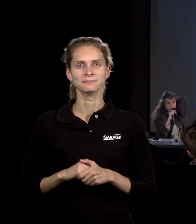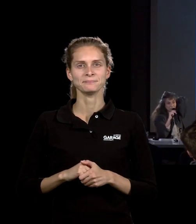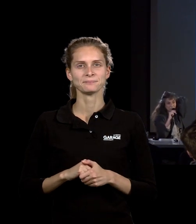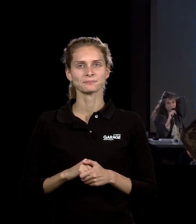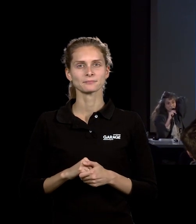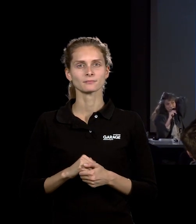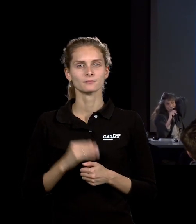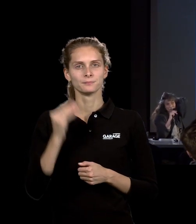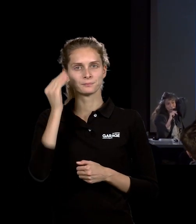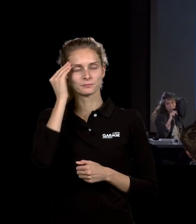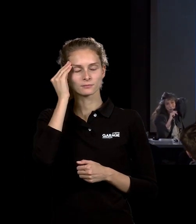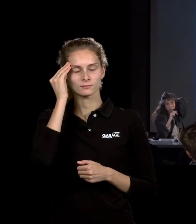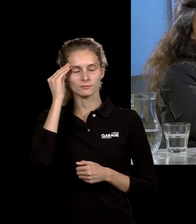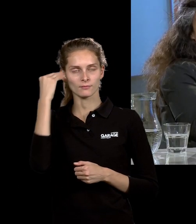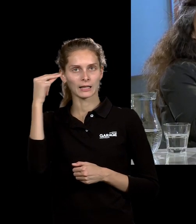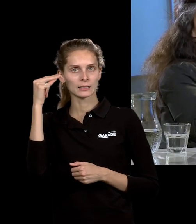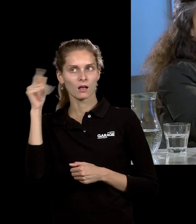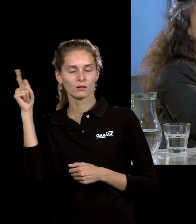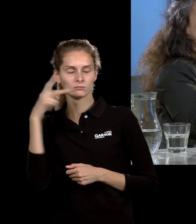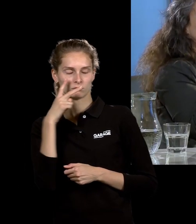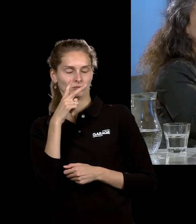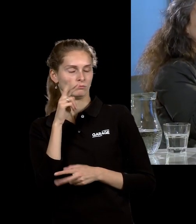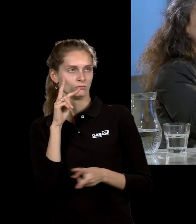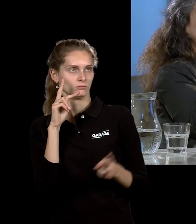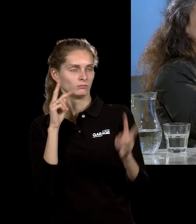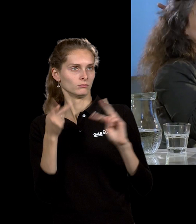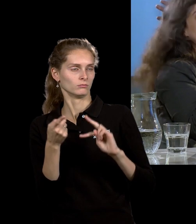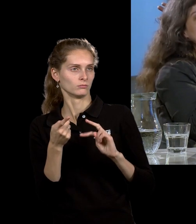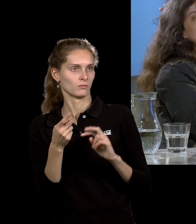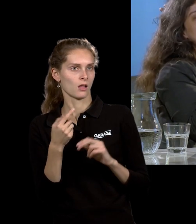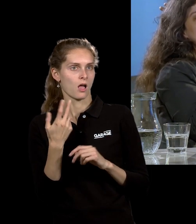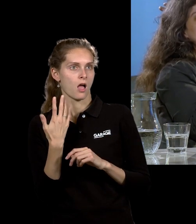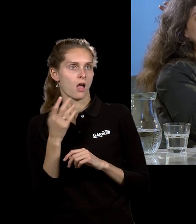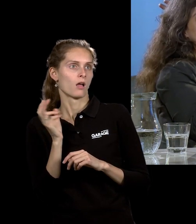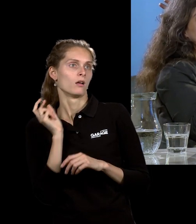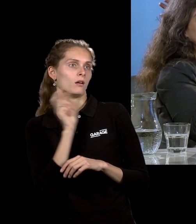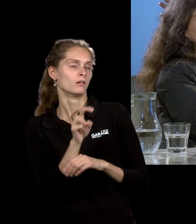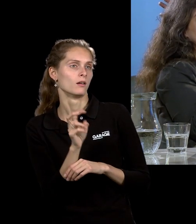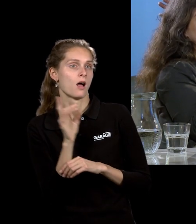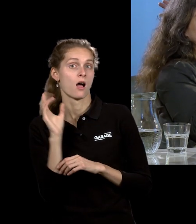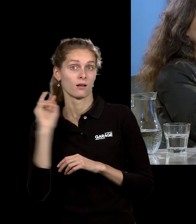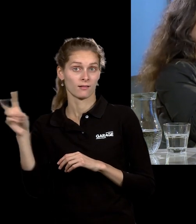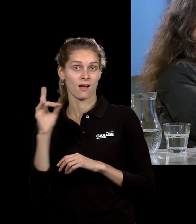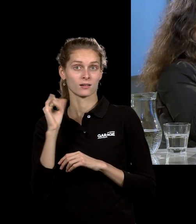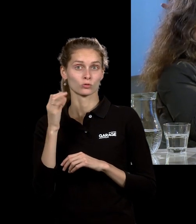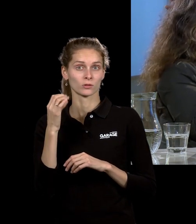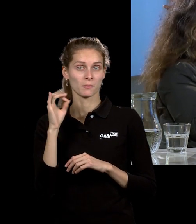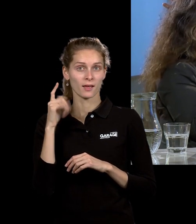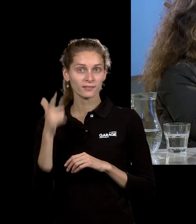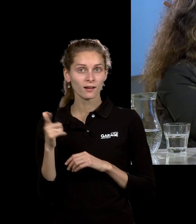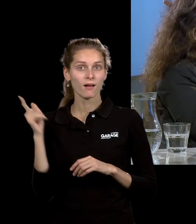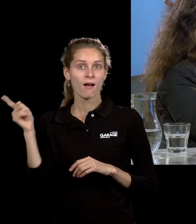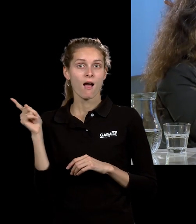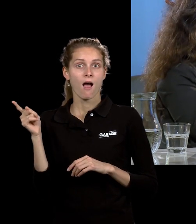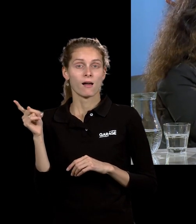никакого прекрасного современного китайского искусства, например. И еще одним удивительным результатом этих его культурного обмена